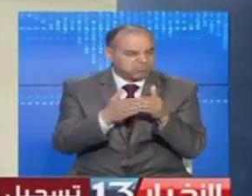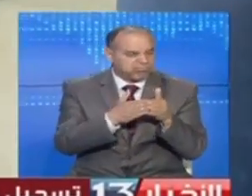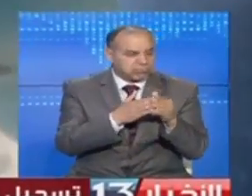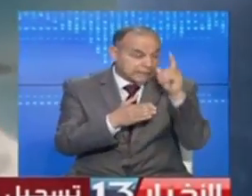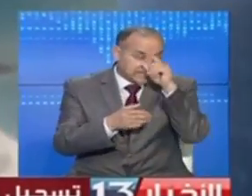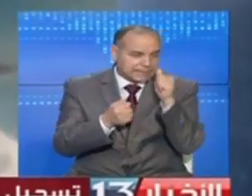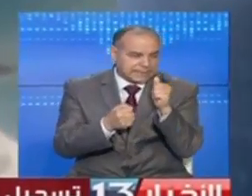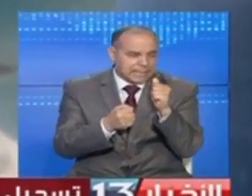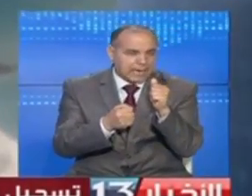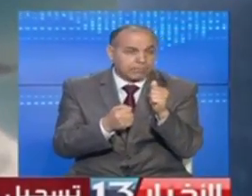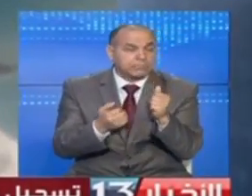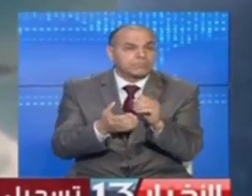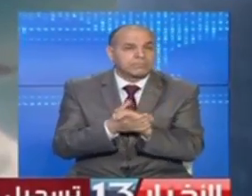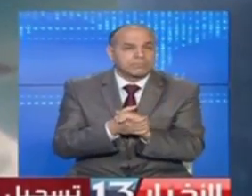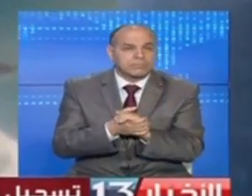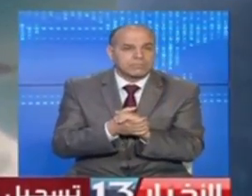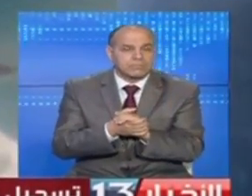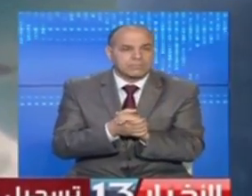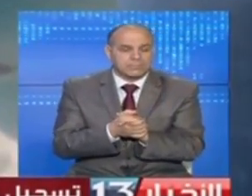تتعكر وتستوجب